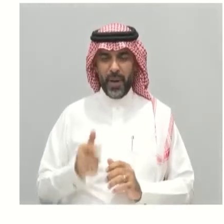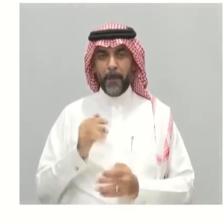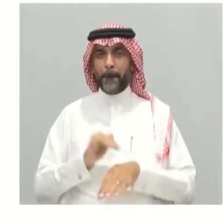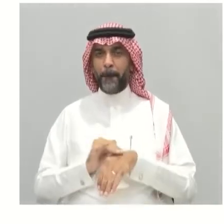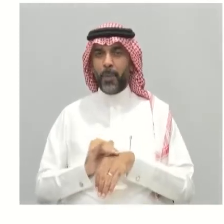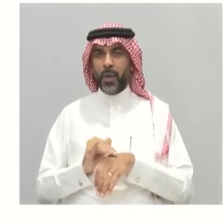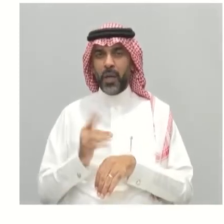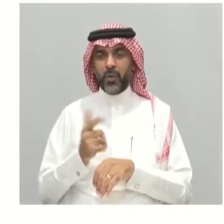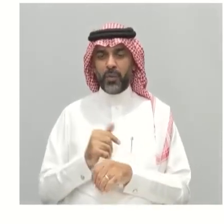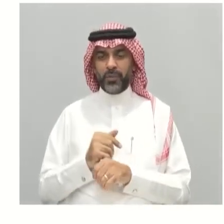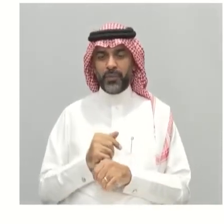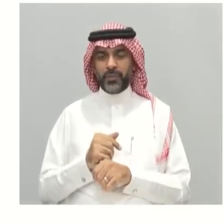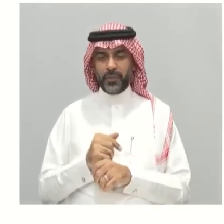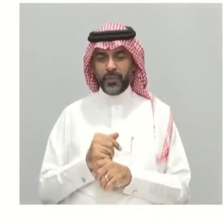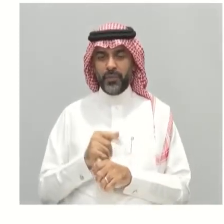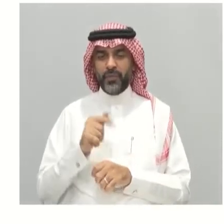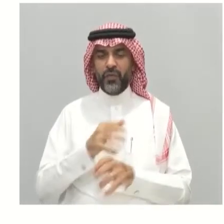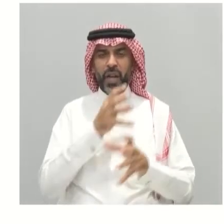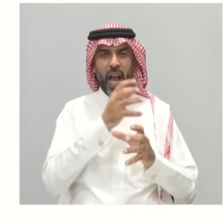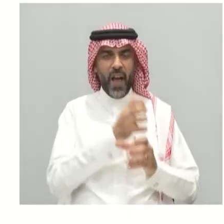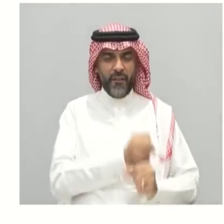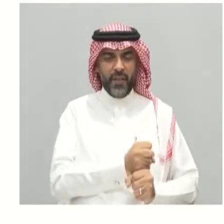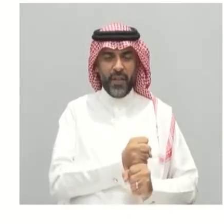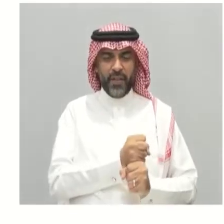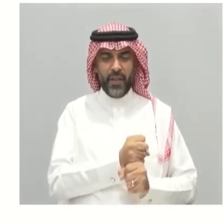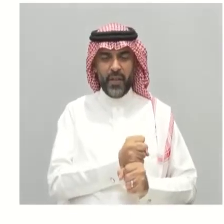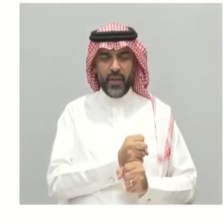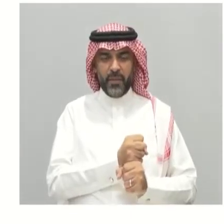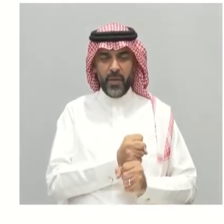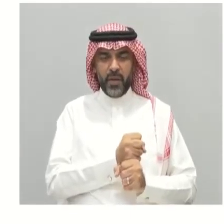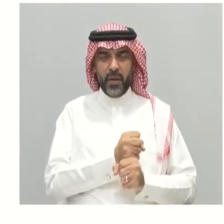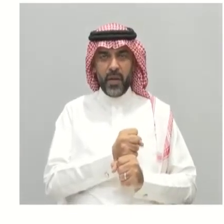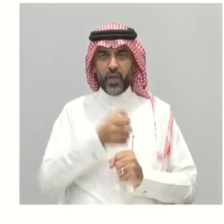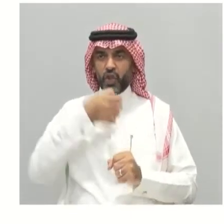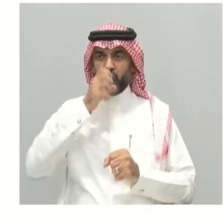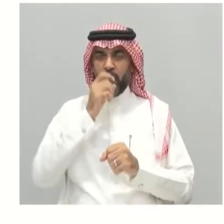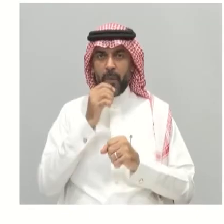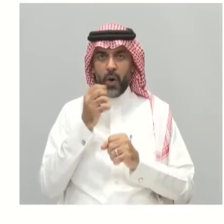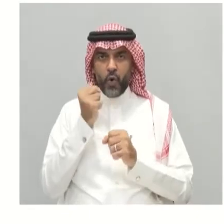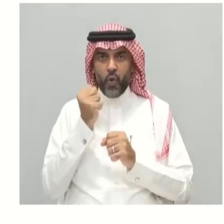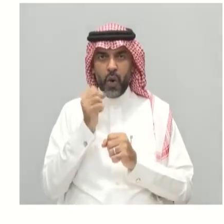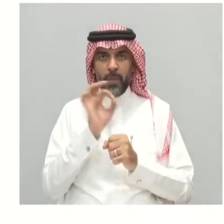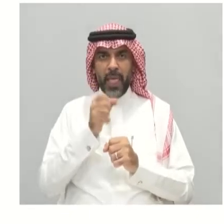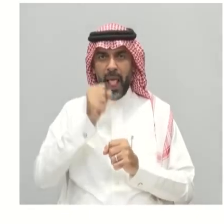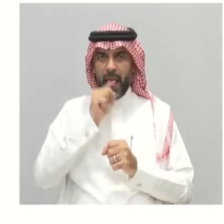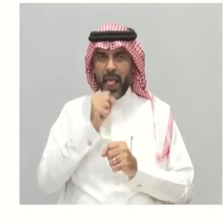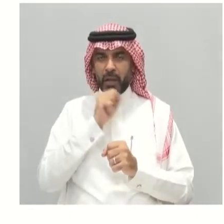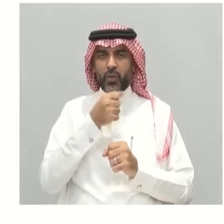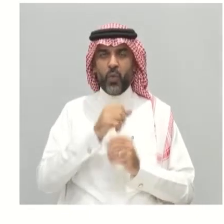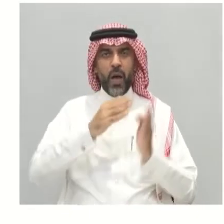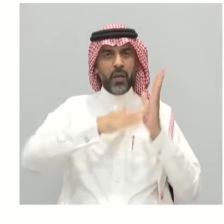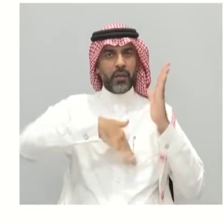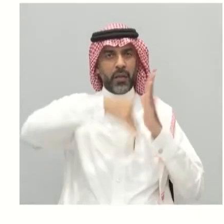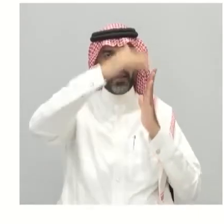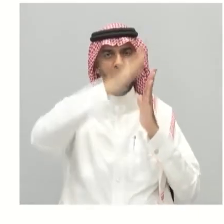البنيه تستخدم الطحال البنيه في الحفاظ على قوام الاشربه المركزه والايس كريم والدهانات